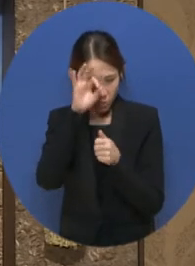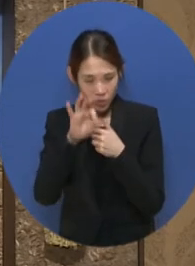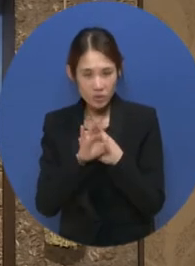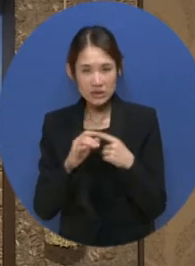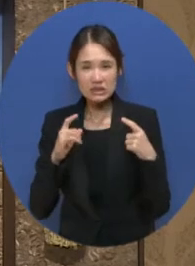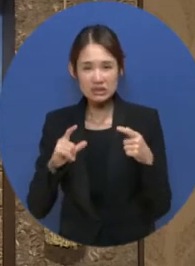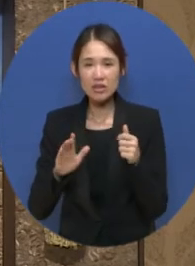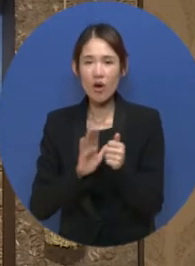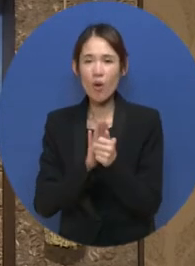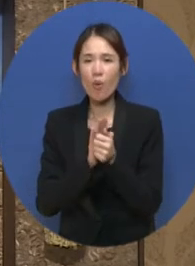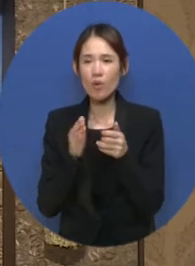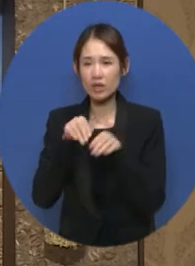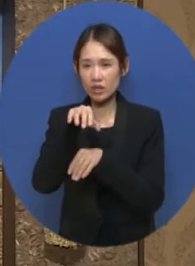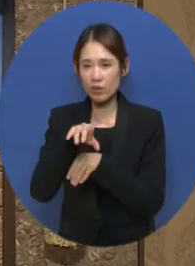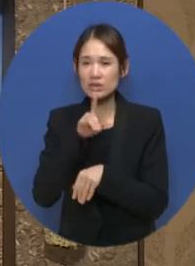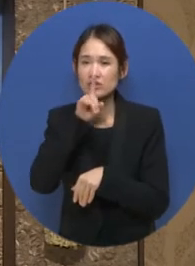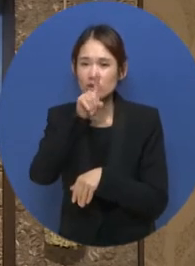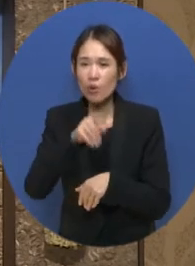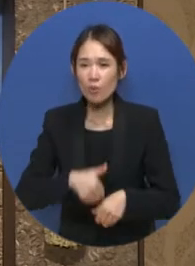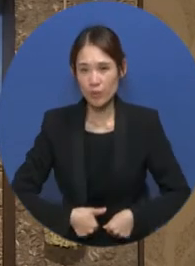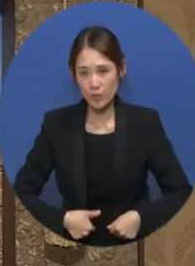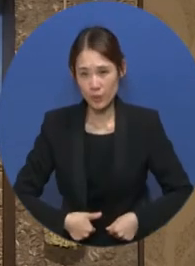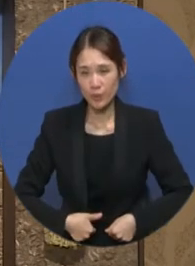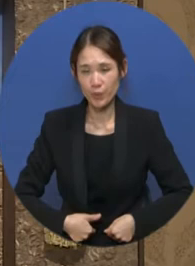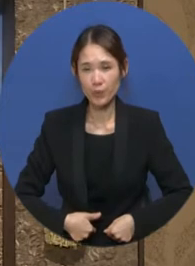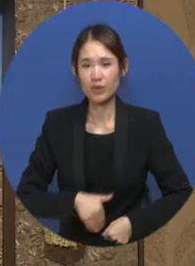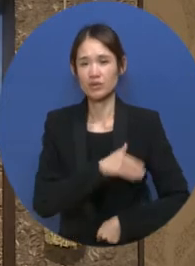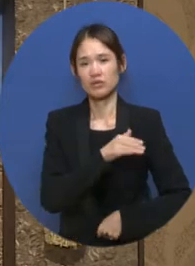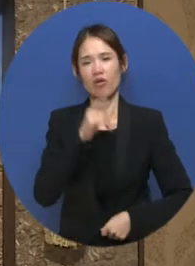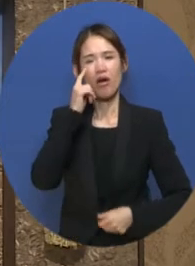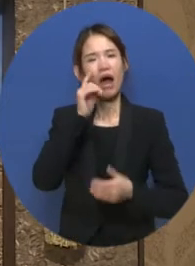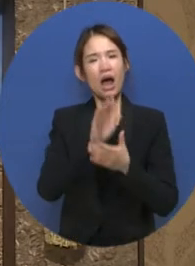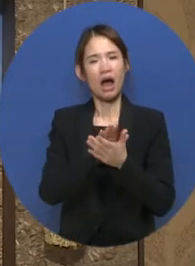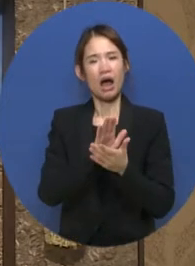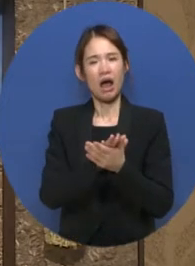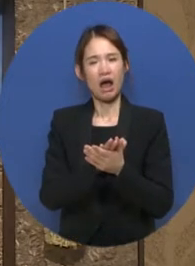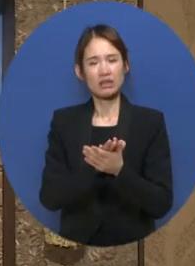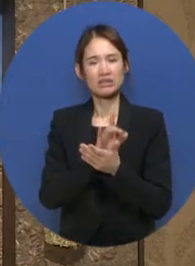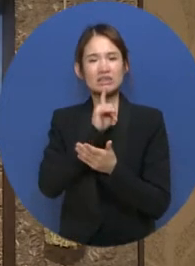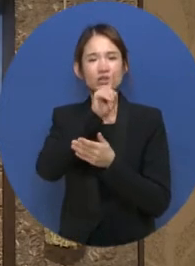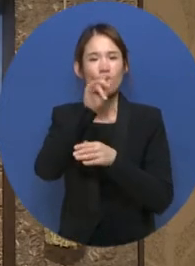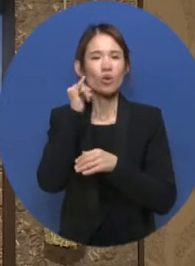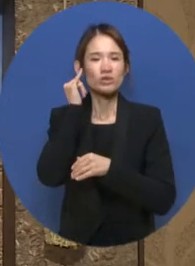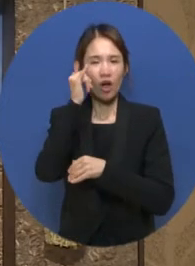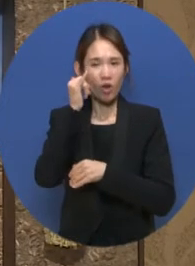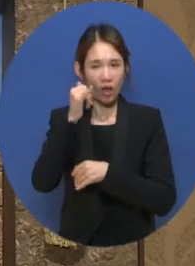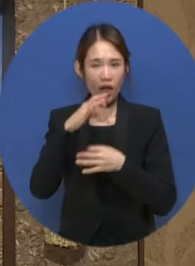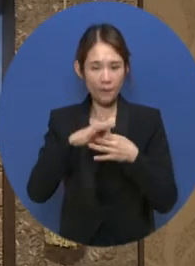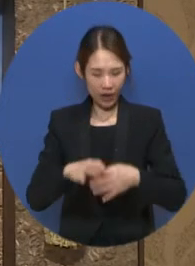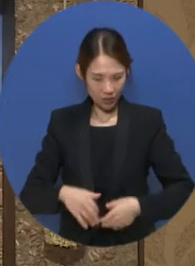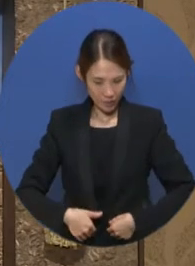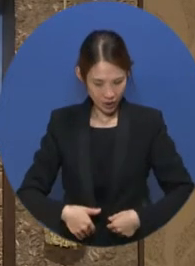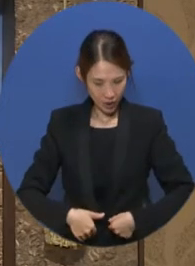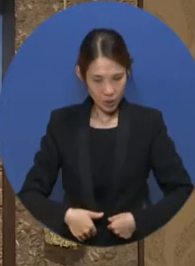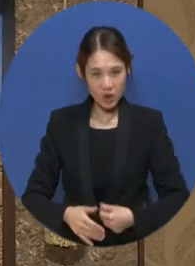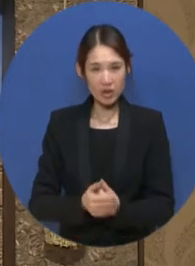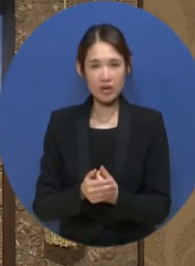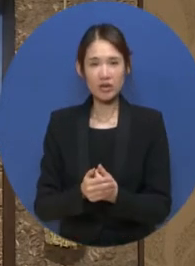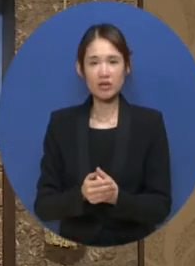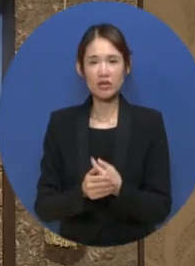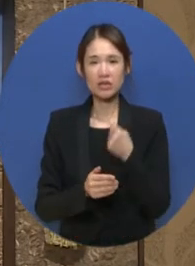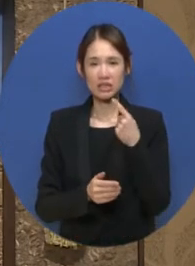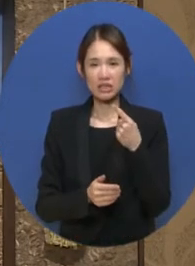신고를 하시면 되는데요 그래서 이제 제가 자체적으로 별도의 신고전화 망을 지금은 제 갖추고 있습니다 이제